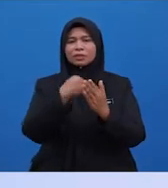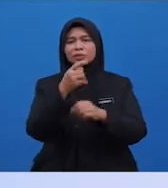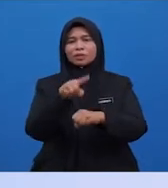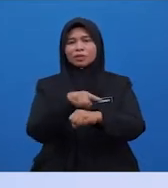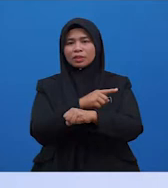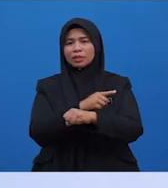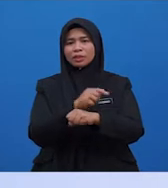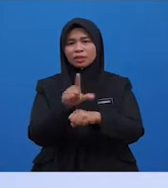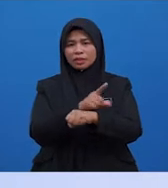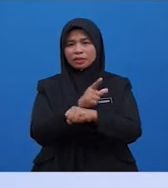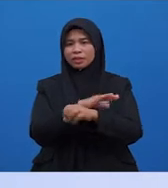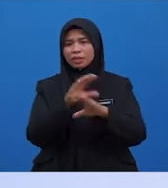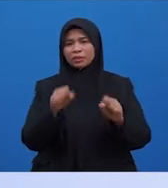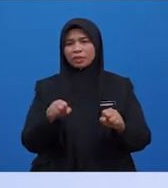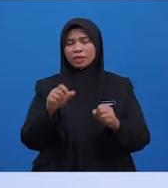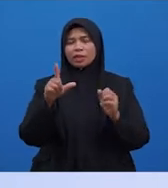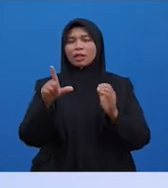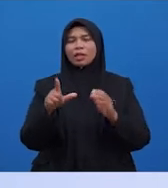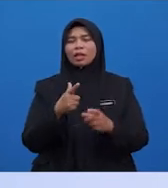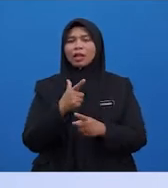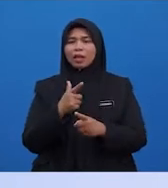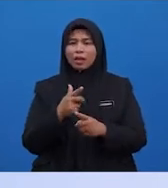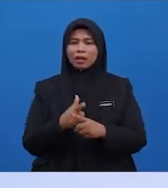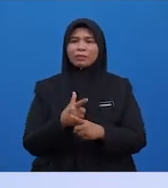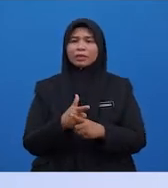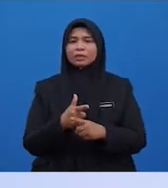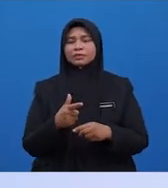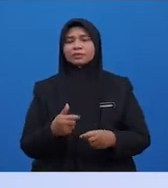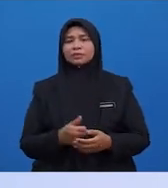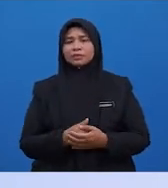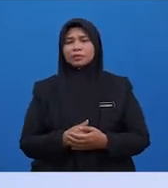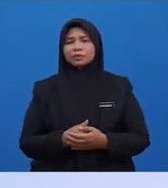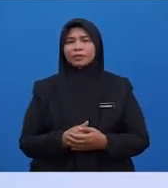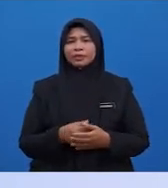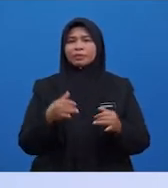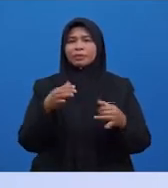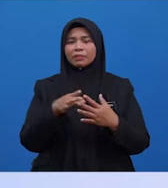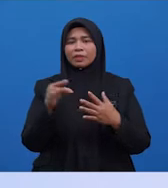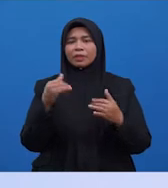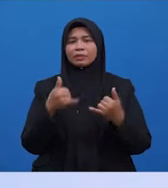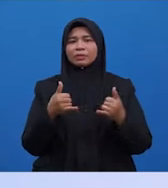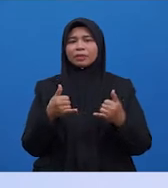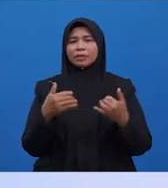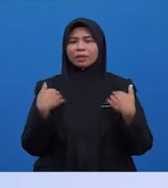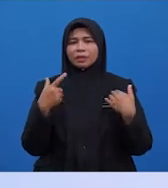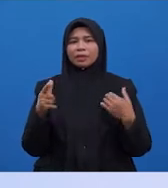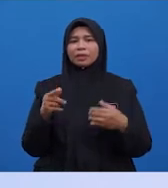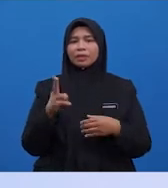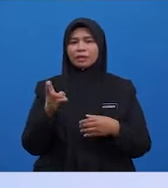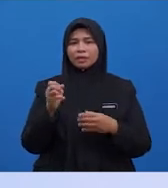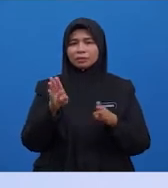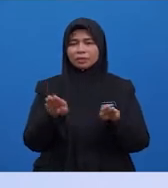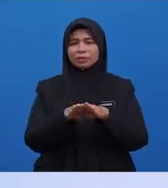Jurulatih tidak boleh melabel setengah pemainnya sebagai pemain bintang. Pemilihan pemain adalah hak bersama